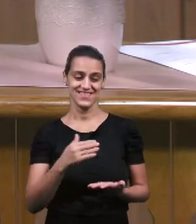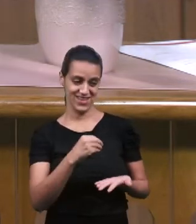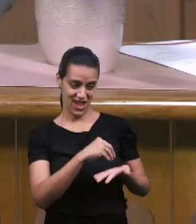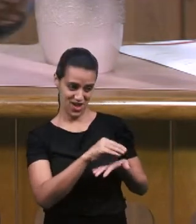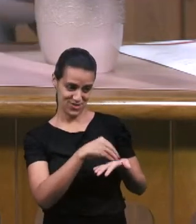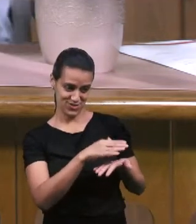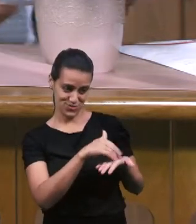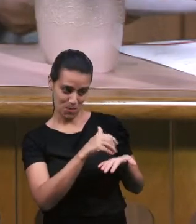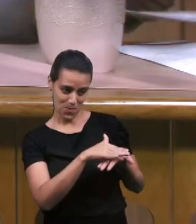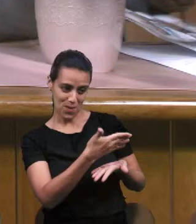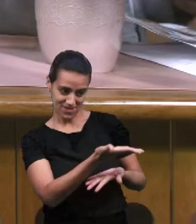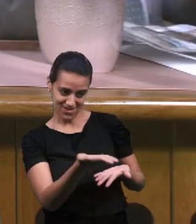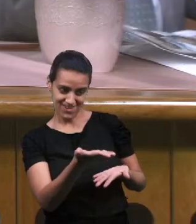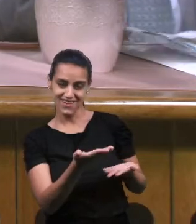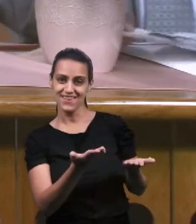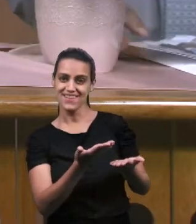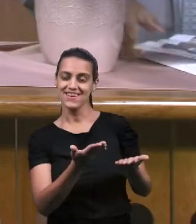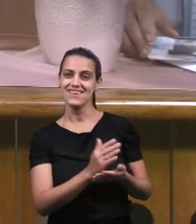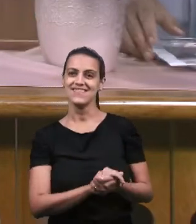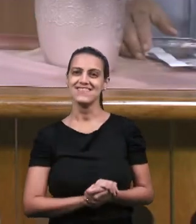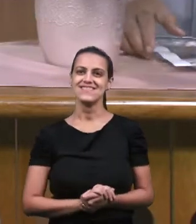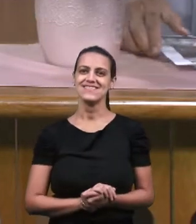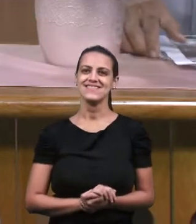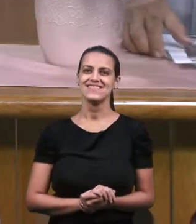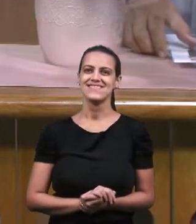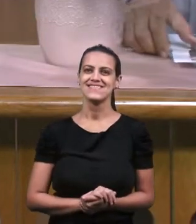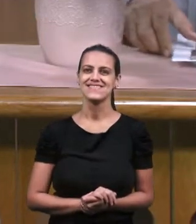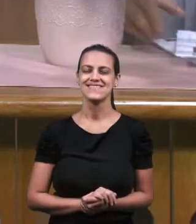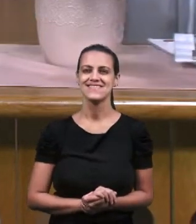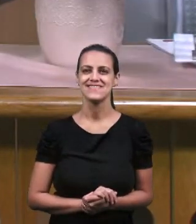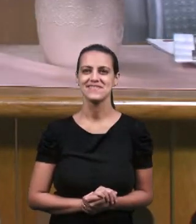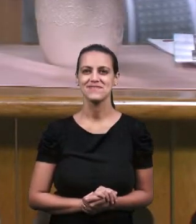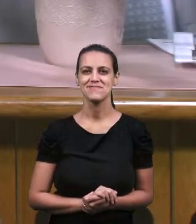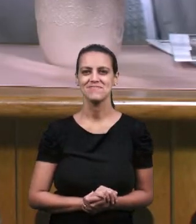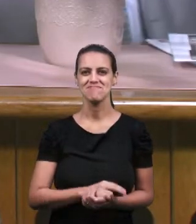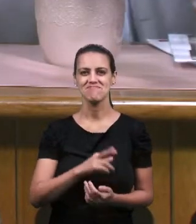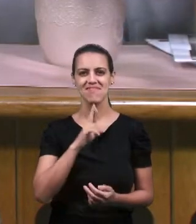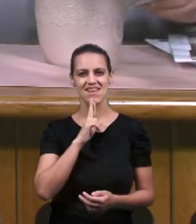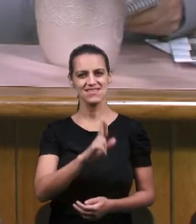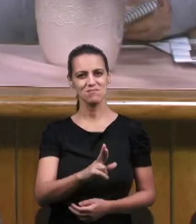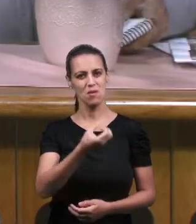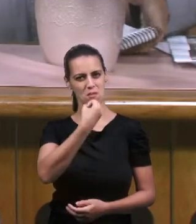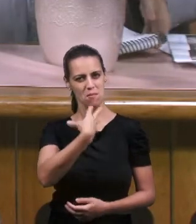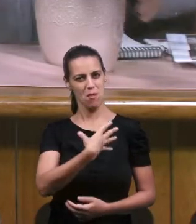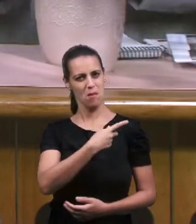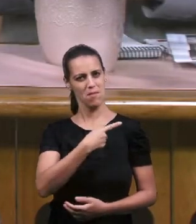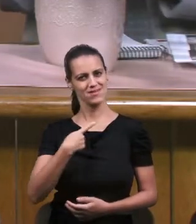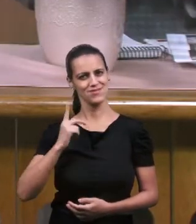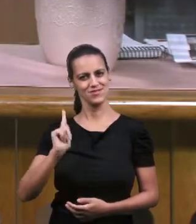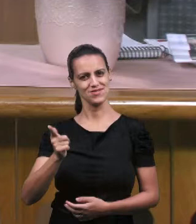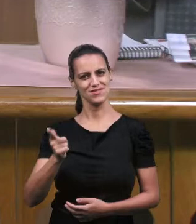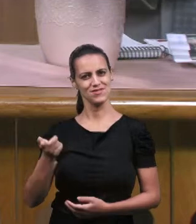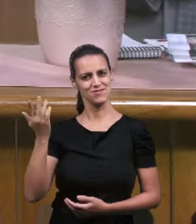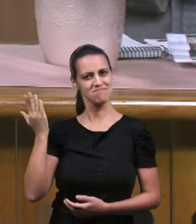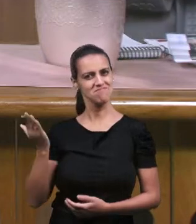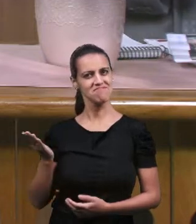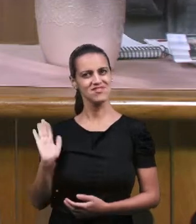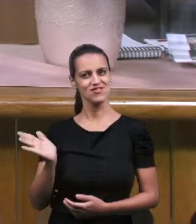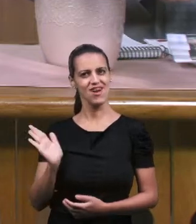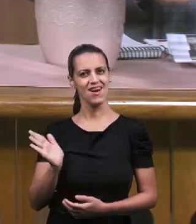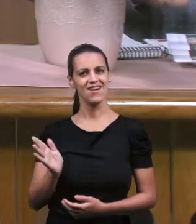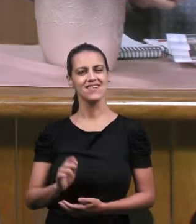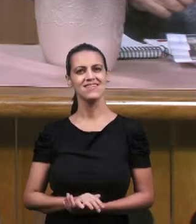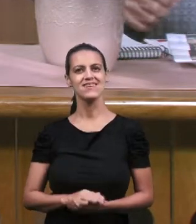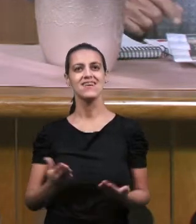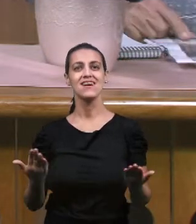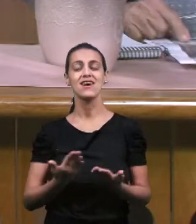Pasteur Gilson. Amen. Donc, est-ce qu'il est resté quelque chose? Amen, mes frères. Comme nos réponses ont été très